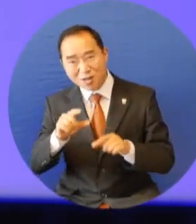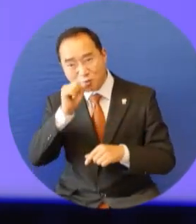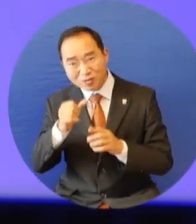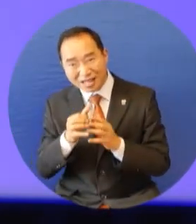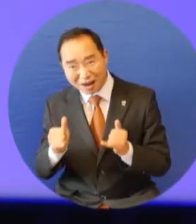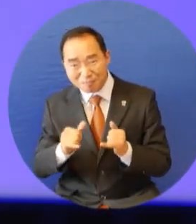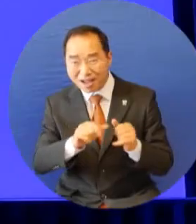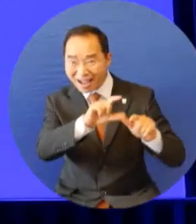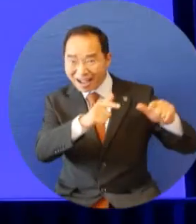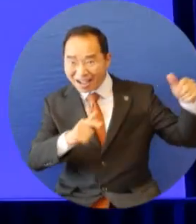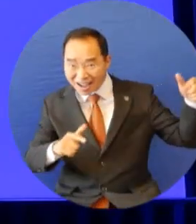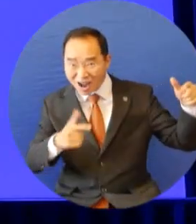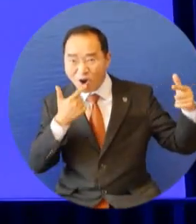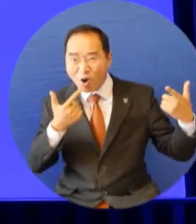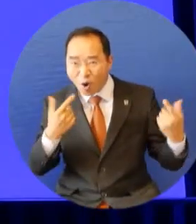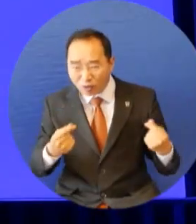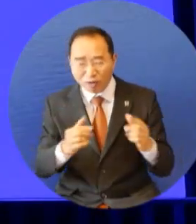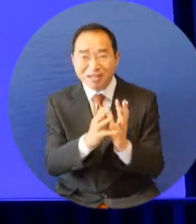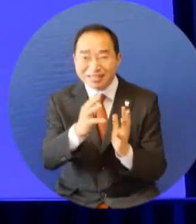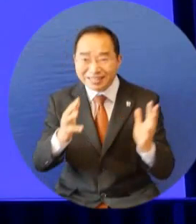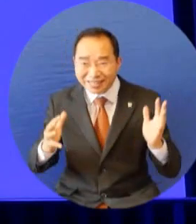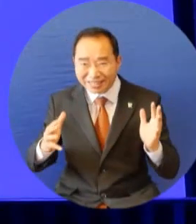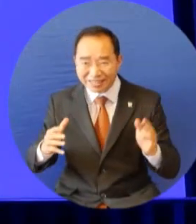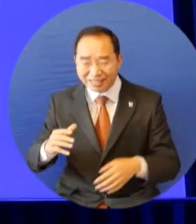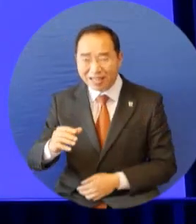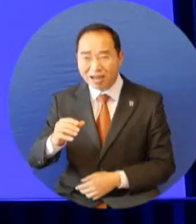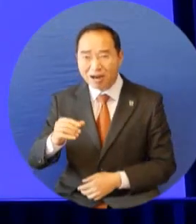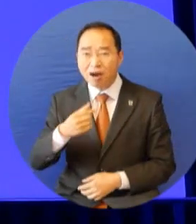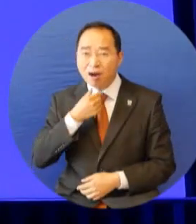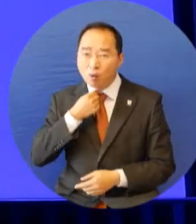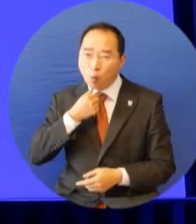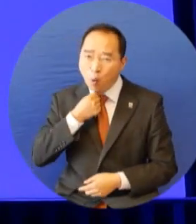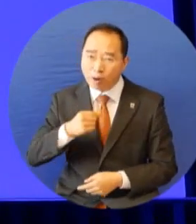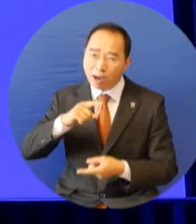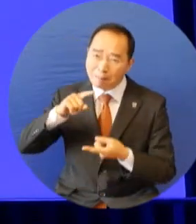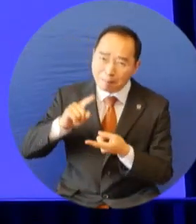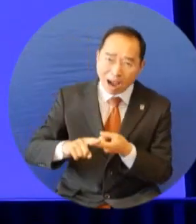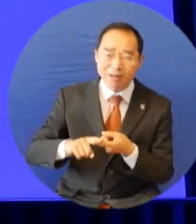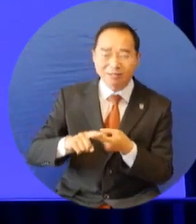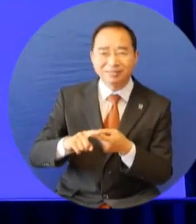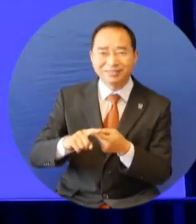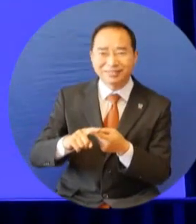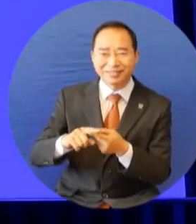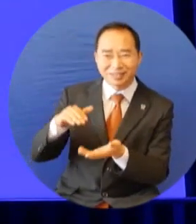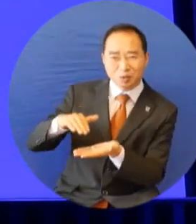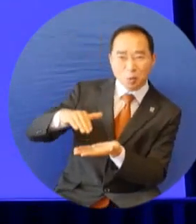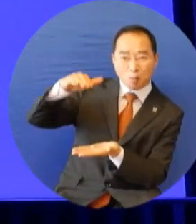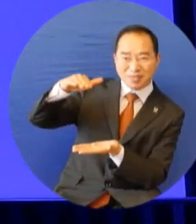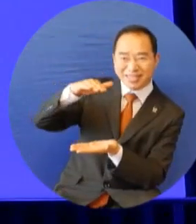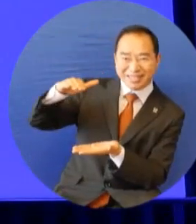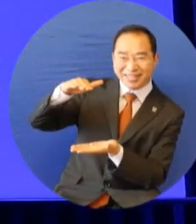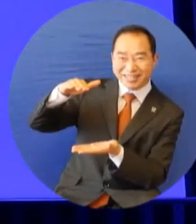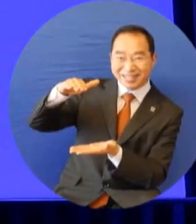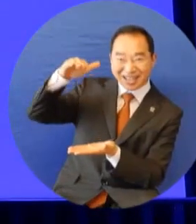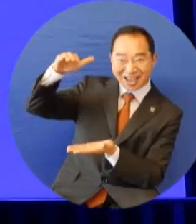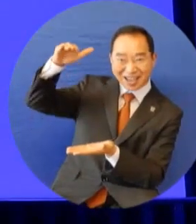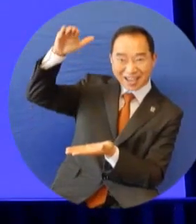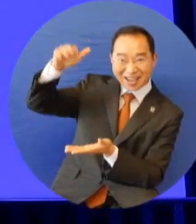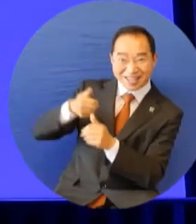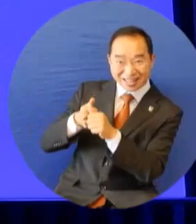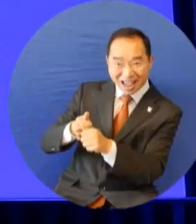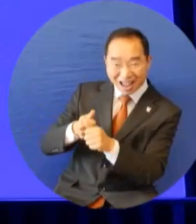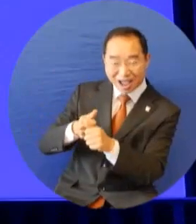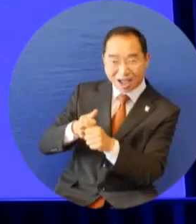사람 마찬가지예요. 풀도 자기가 좋아하는 고도가 있어요. 그 높이와 그 물 흐름, 물